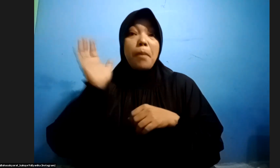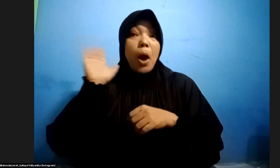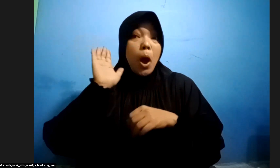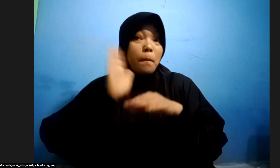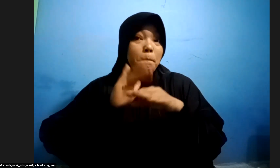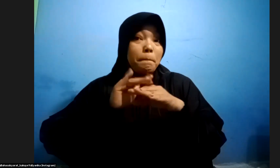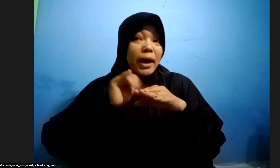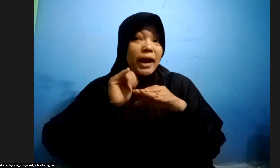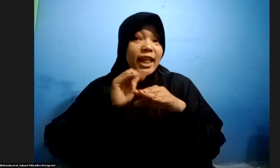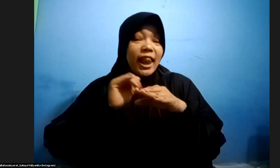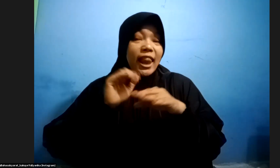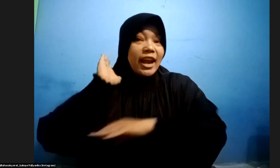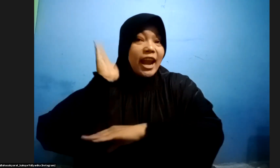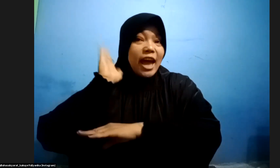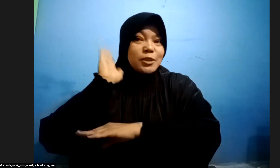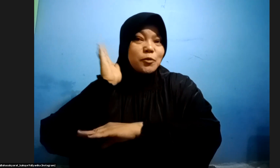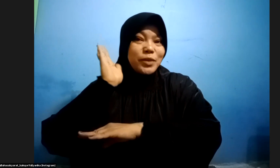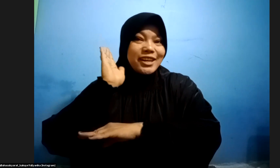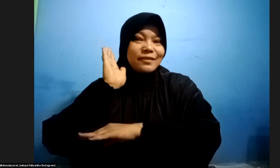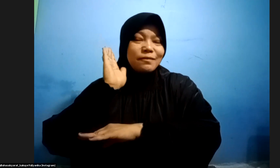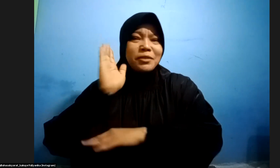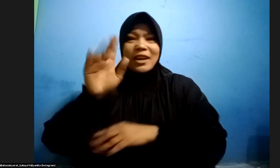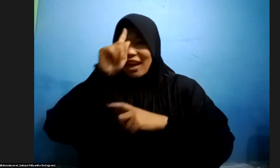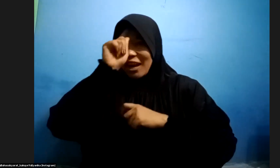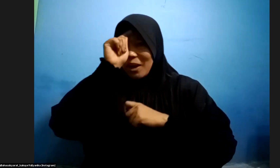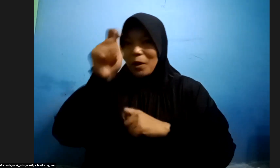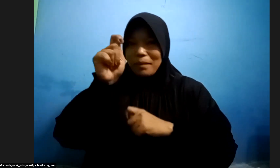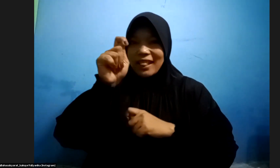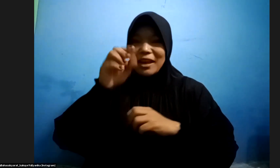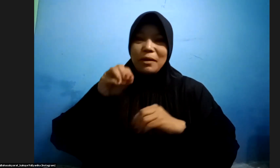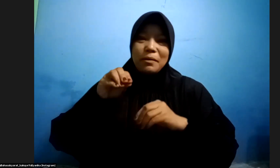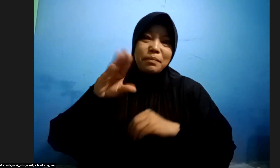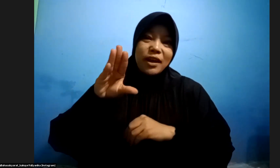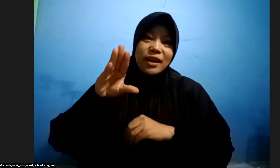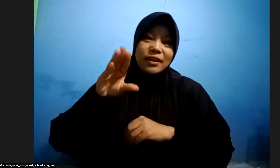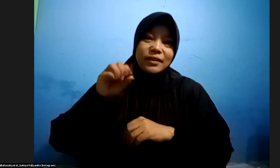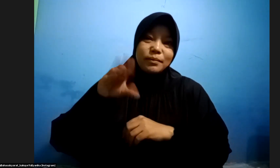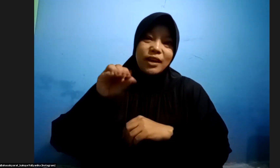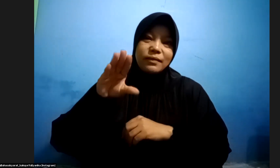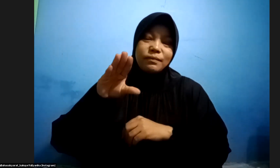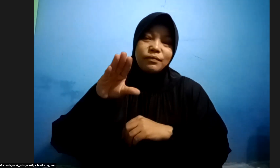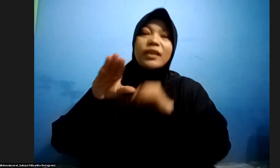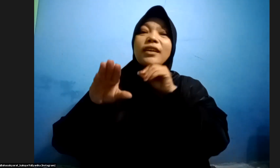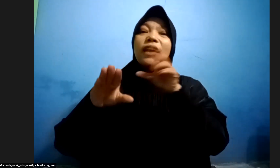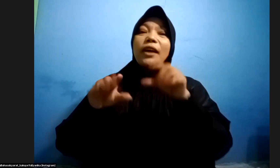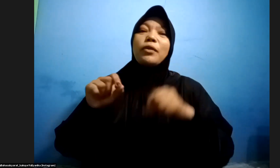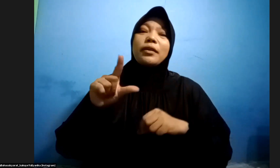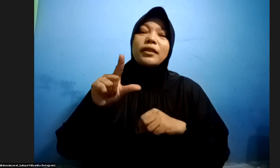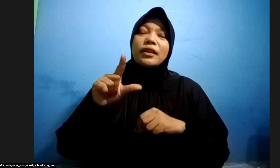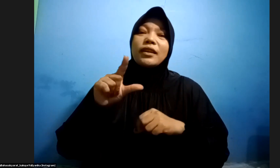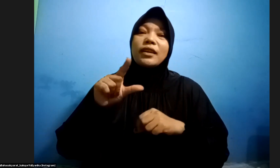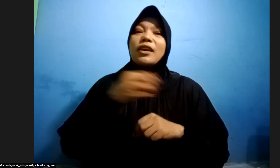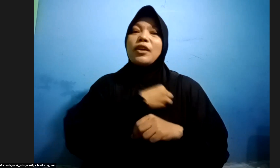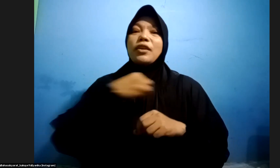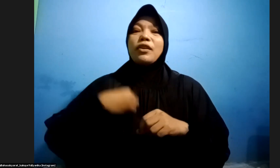semua. Dengan hormat boleh dibuka minta tolong audionya Dr. Dini